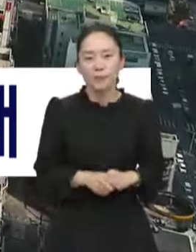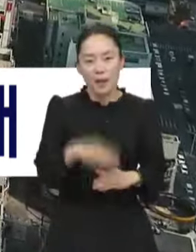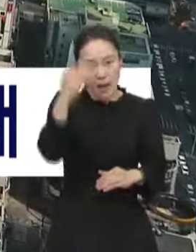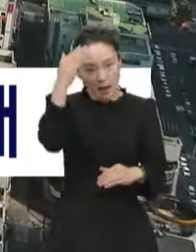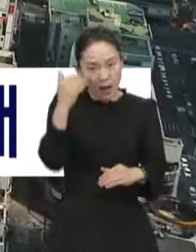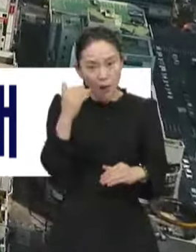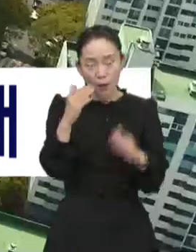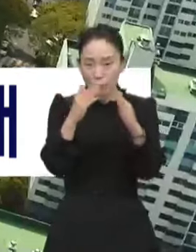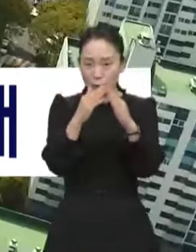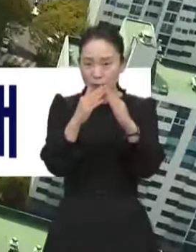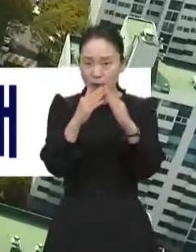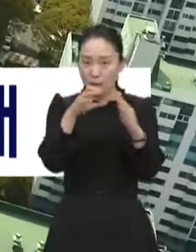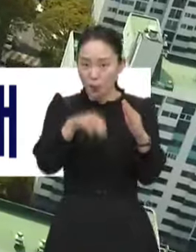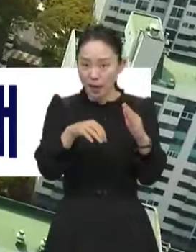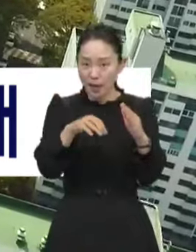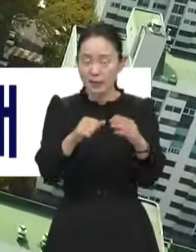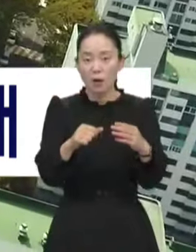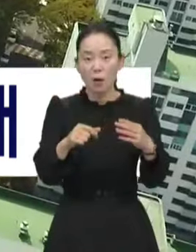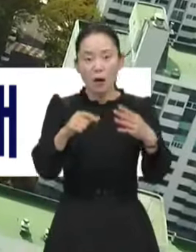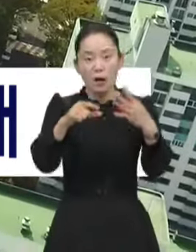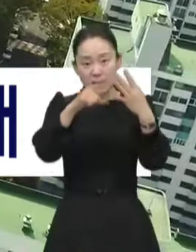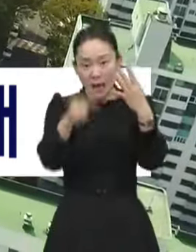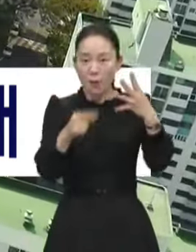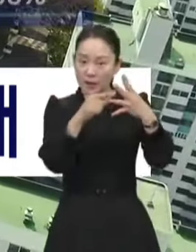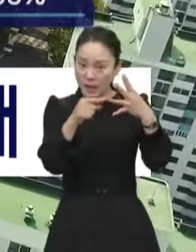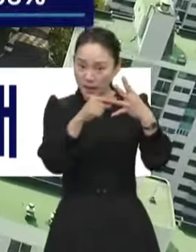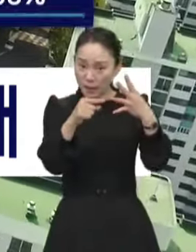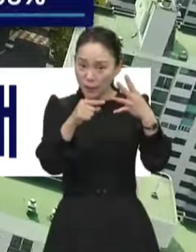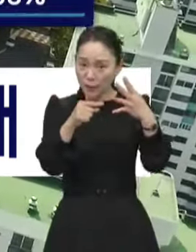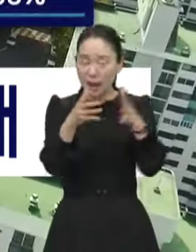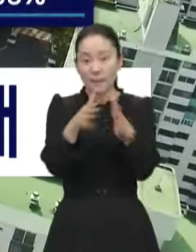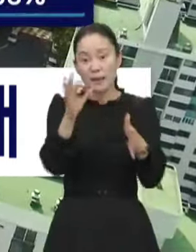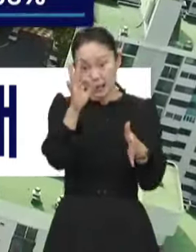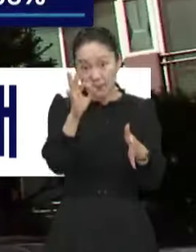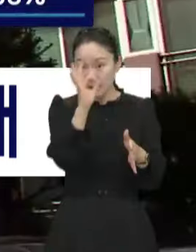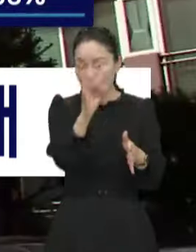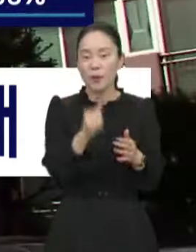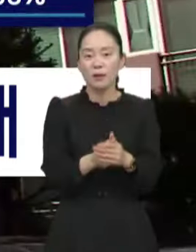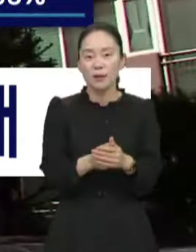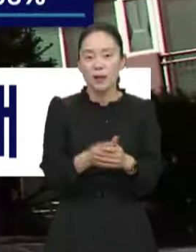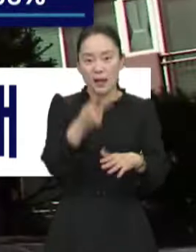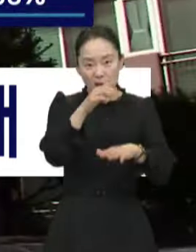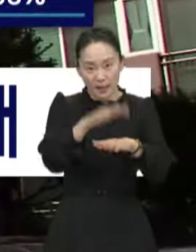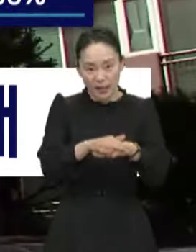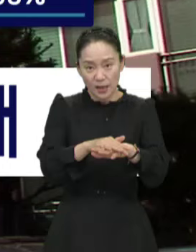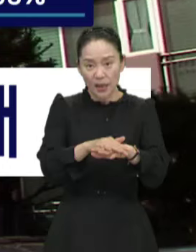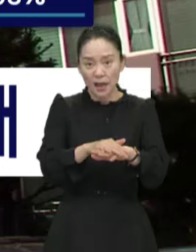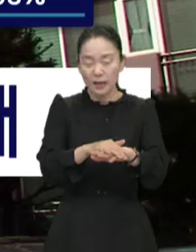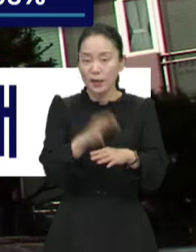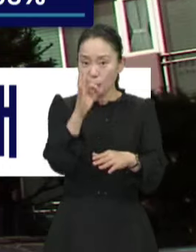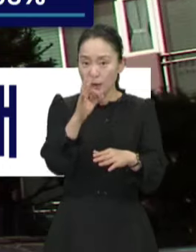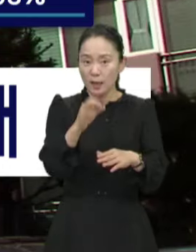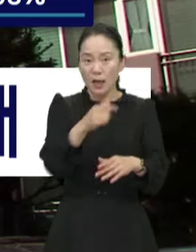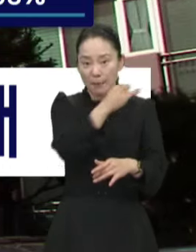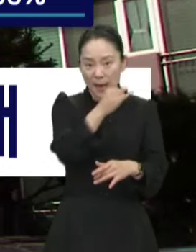한국부동산원 4월 세째주 주간 아파트 가격 동향에 따르면 대전의 매매가 변동률은